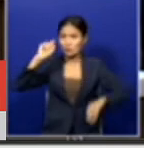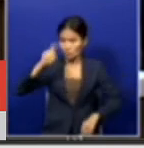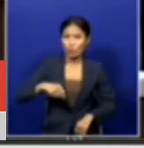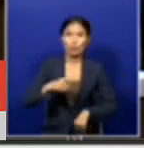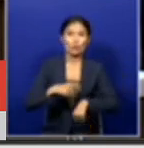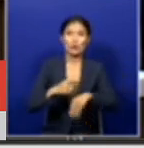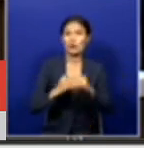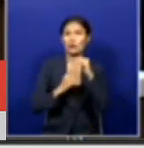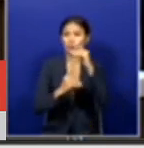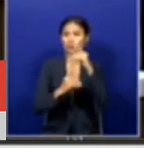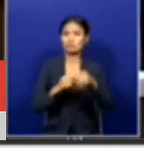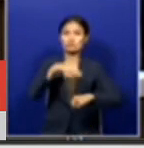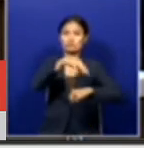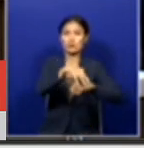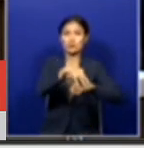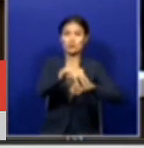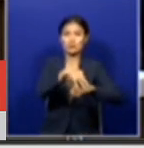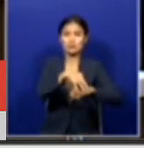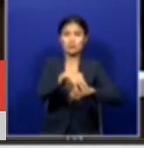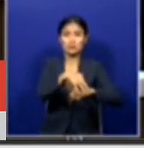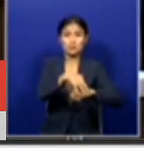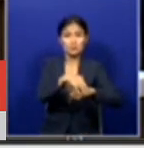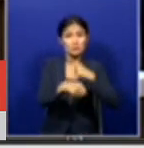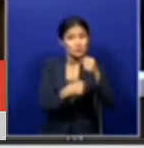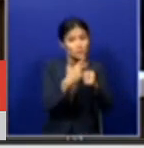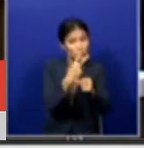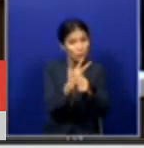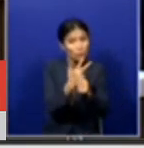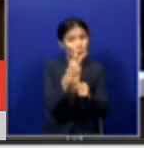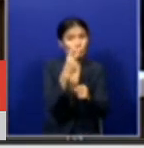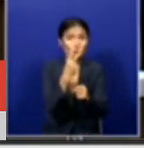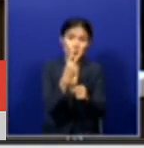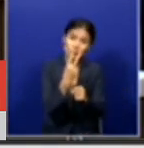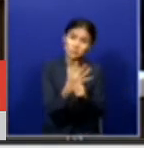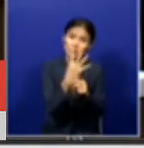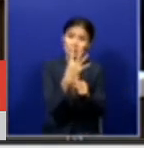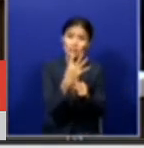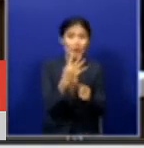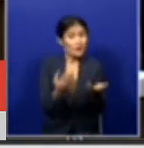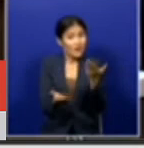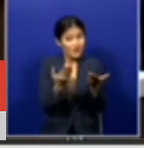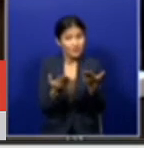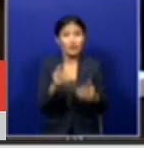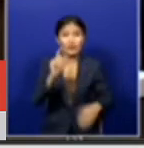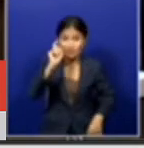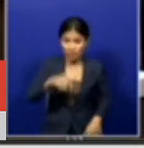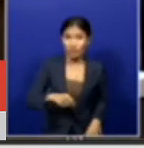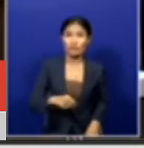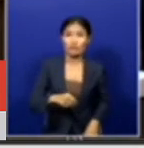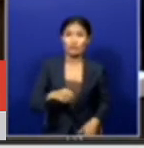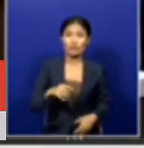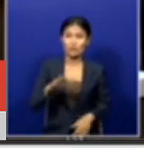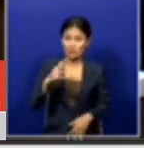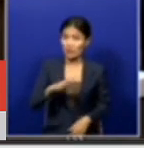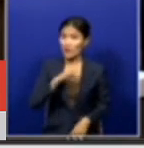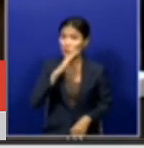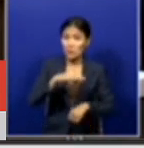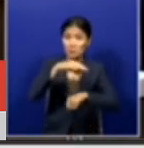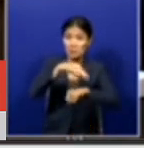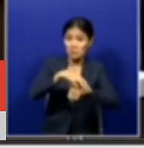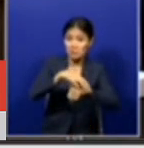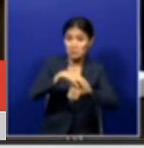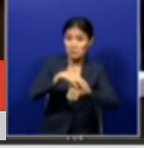นว่าจะมีการเลือกตั้งท้องถิ่นเมื่อไหร่และควรให้ปลัดอบจ.ปลัดอบต.